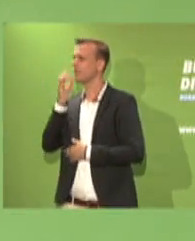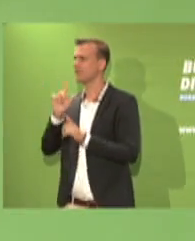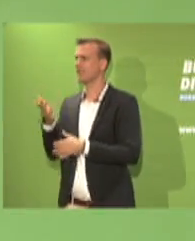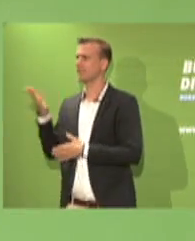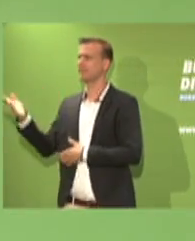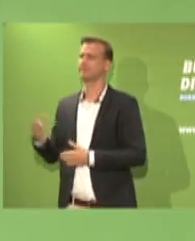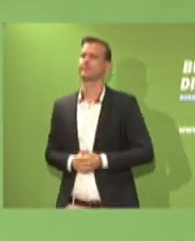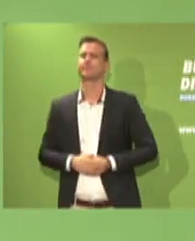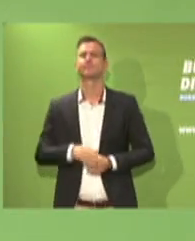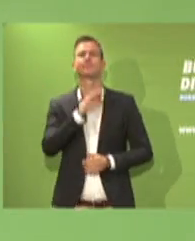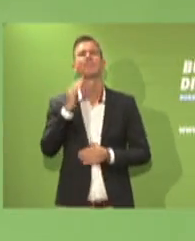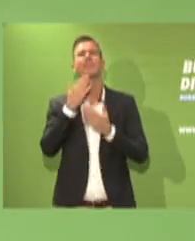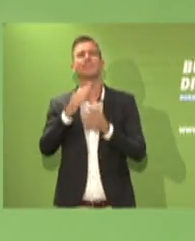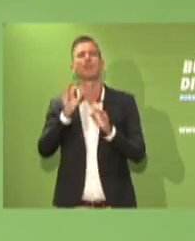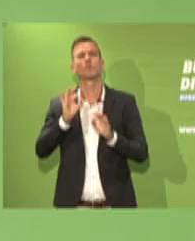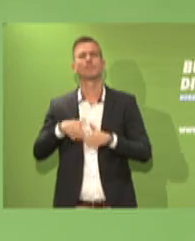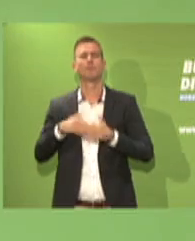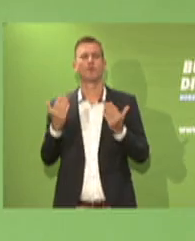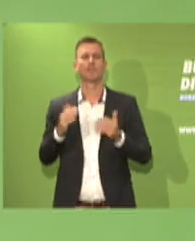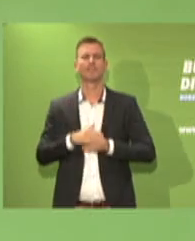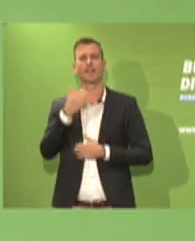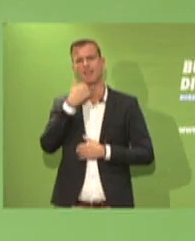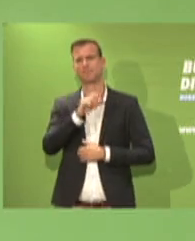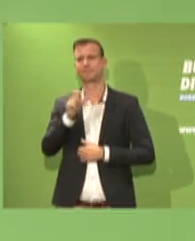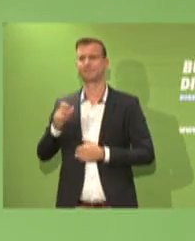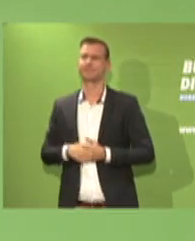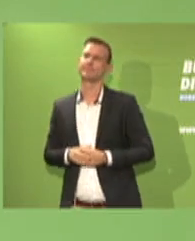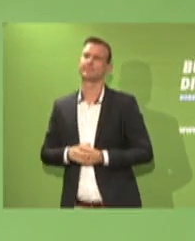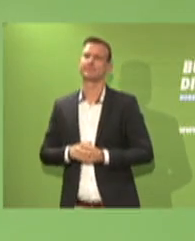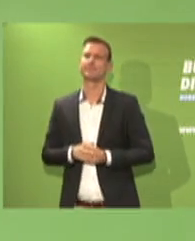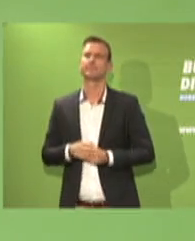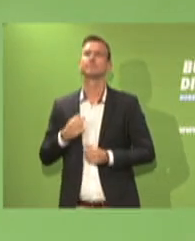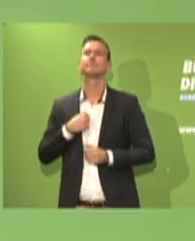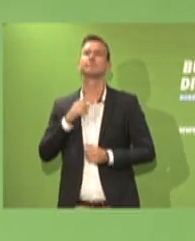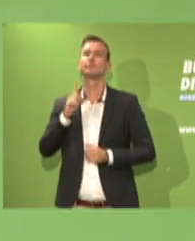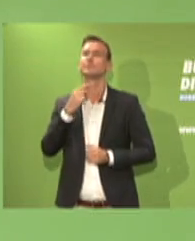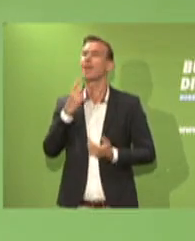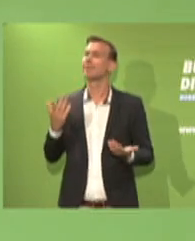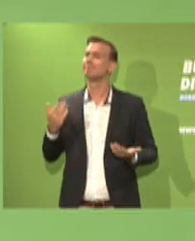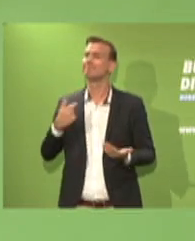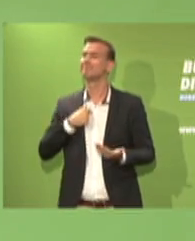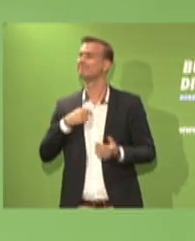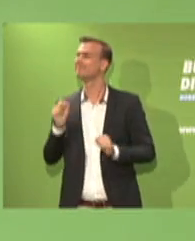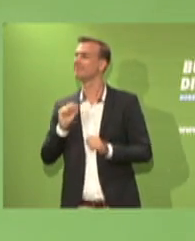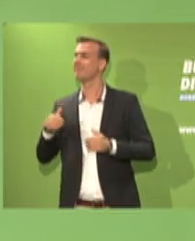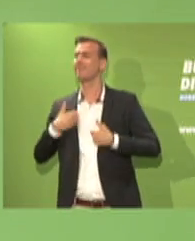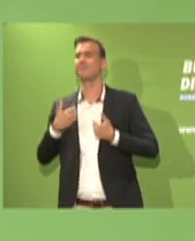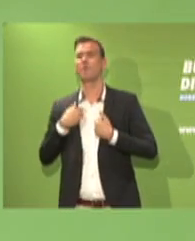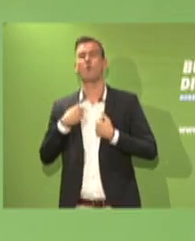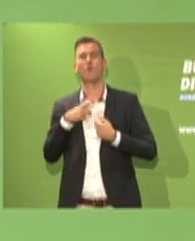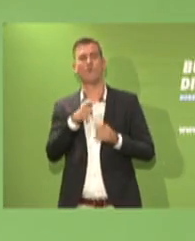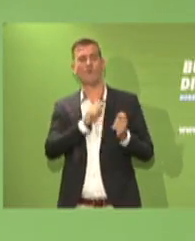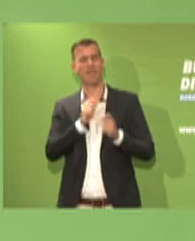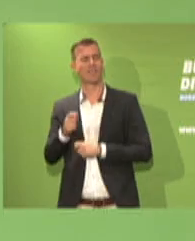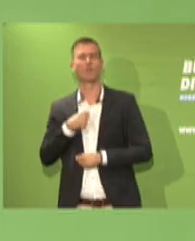Ja. Dankeschön, guten Morgen, liebe Leute. Und ich muss sagen, ich freue mich über diesen Antrag